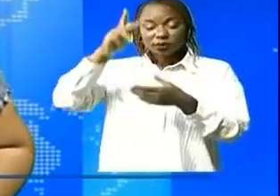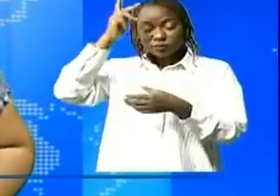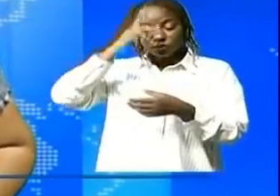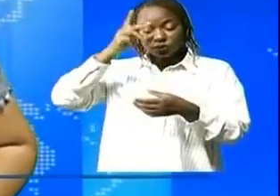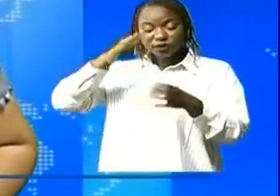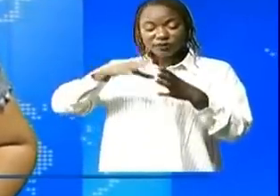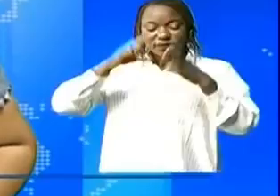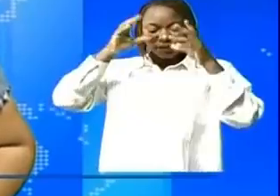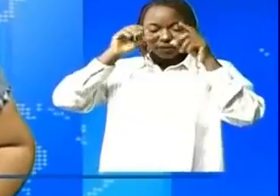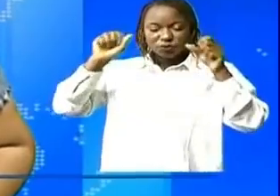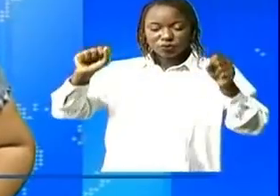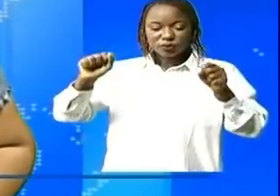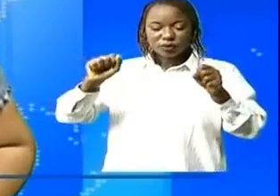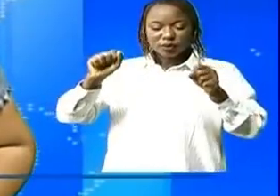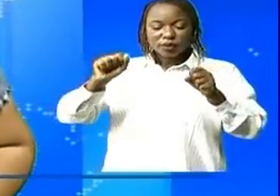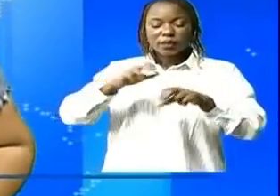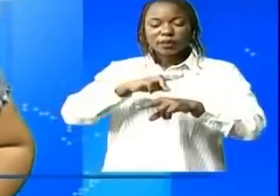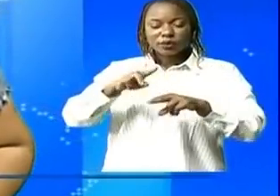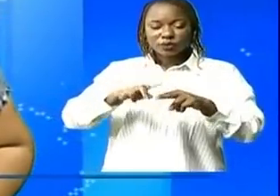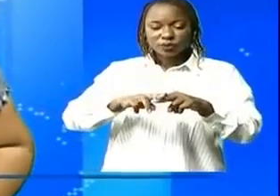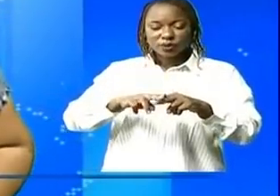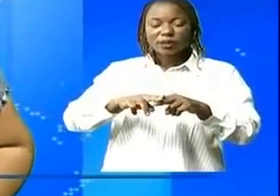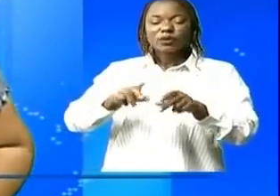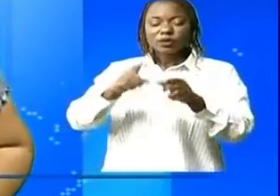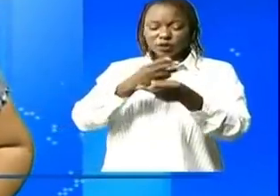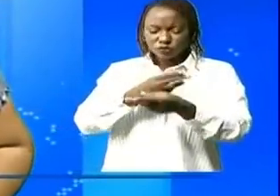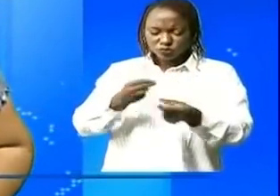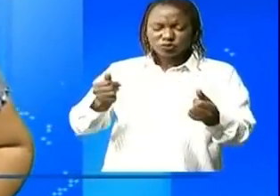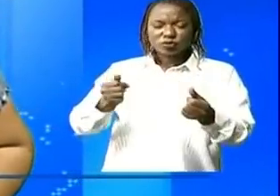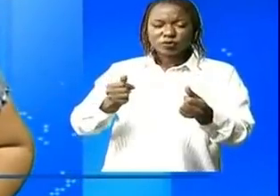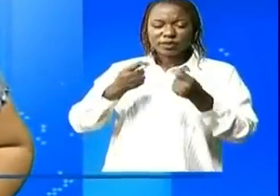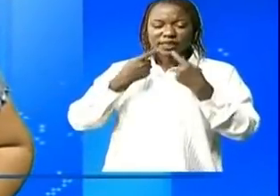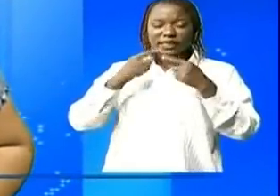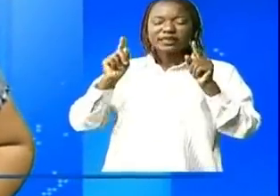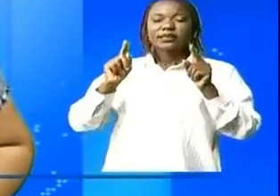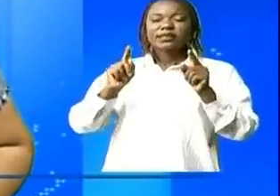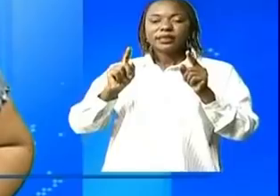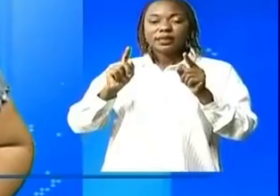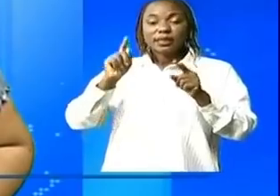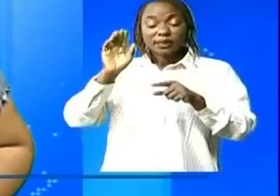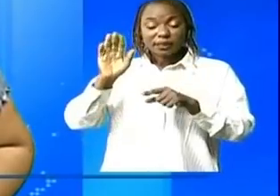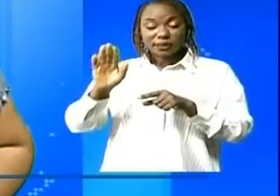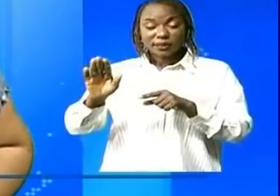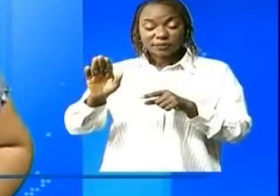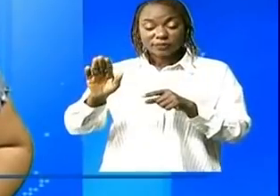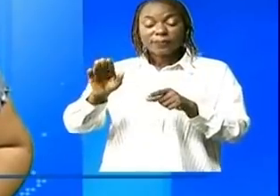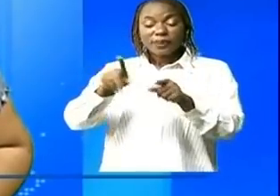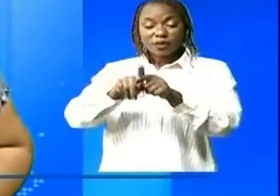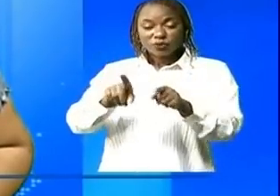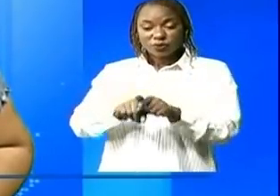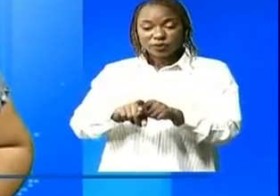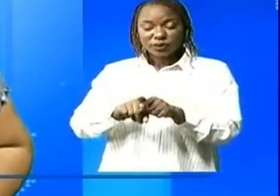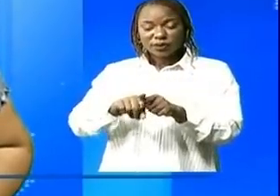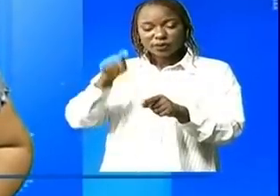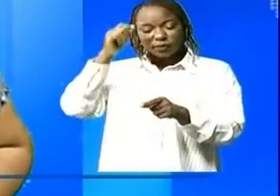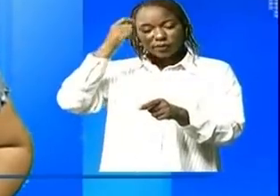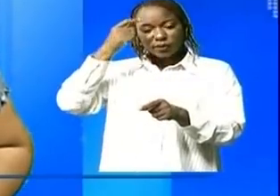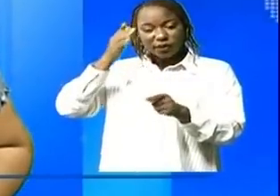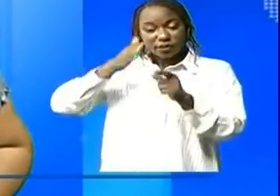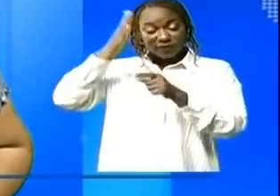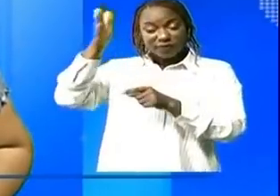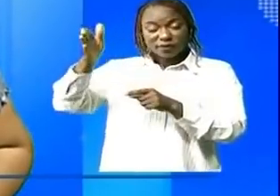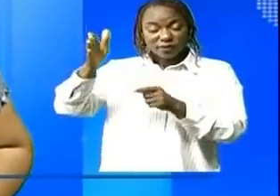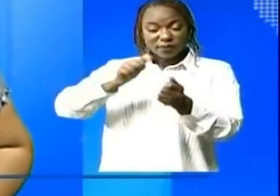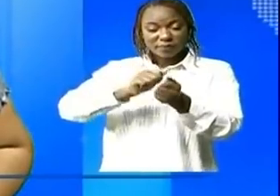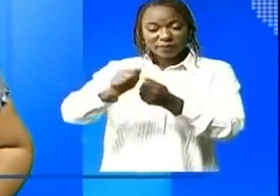président national et historique estiment que la solution à la réussite de ces quinquennats, gage de celui à venir,